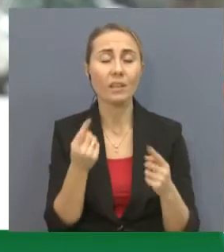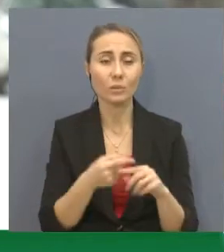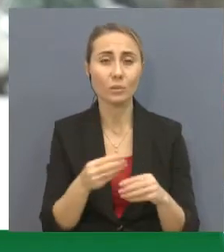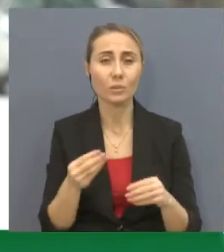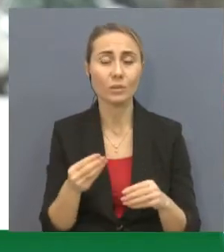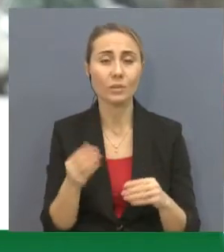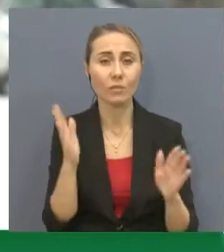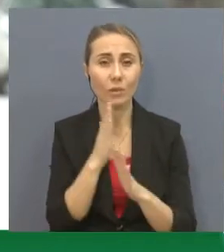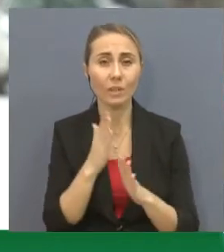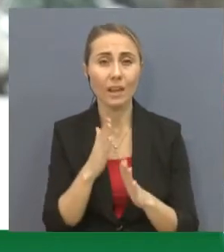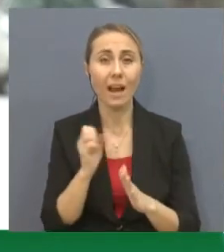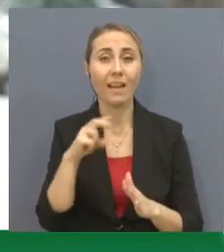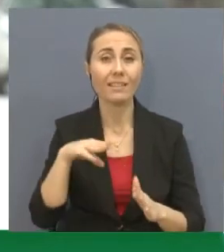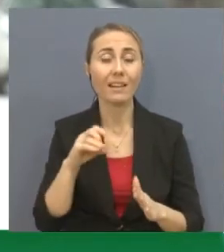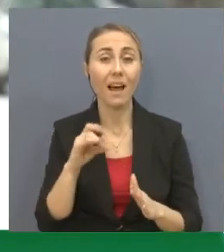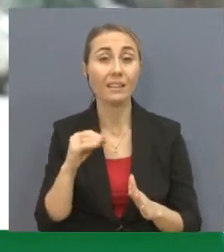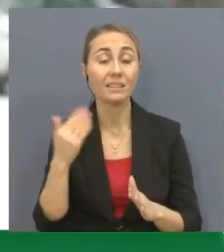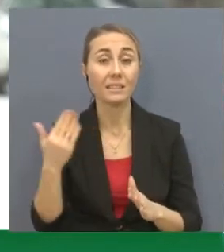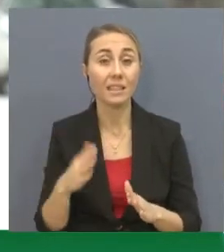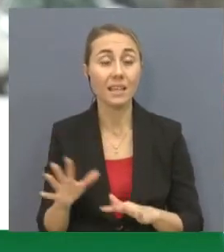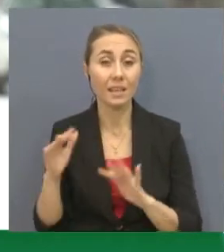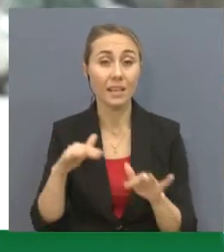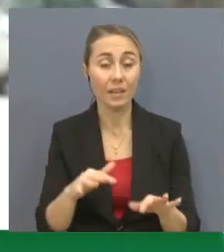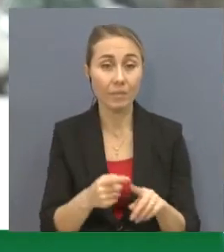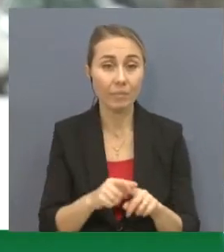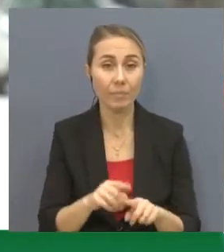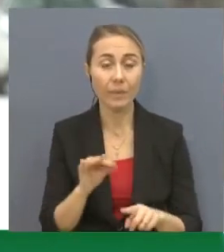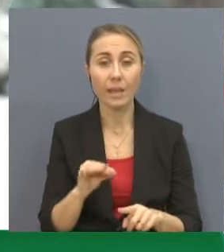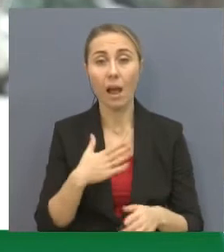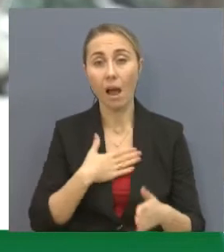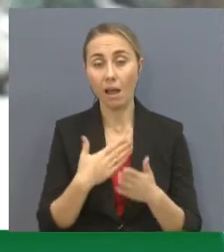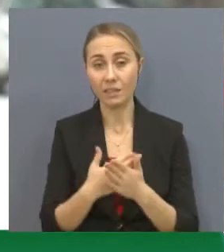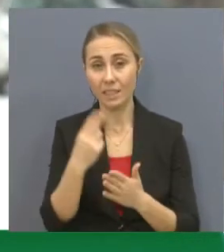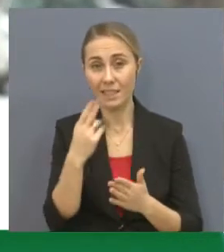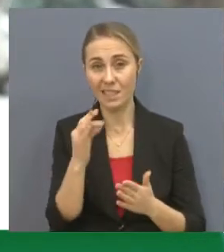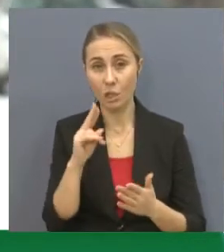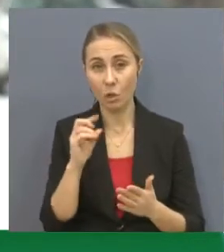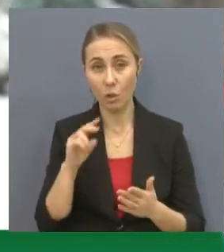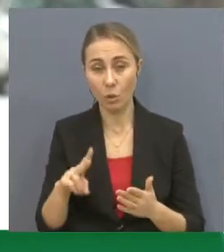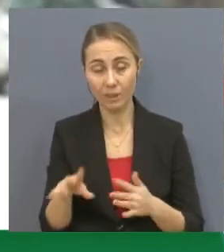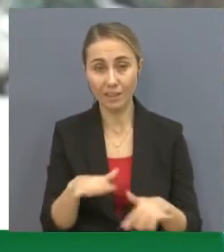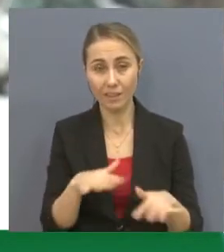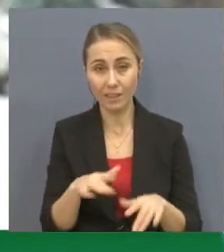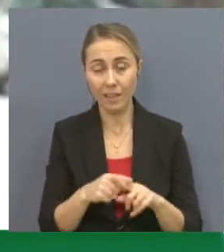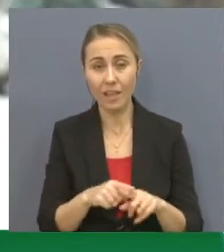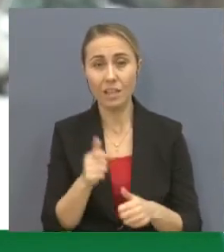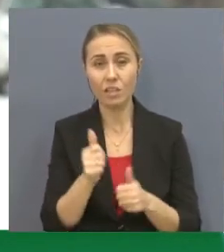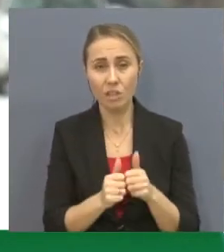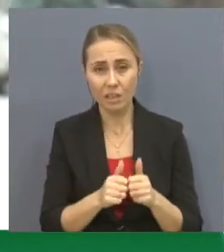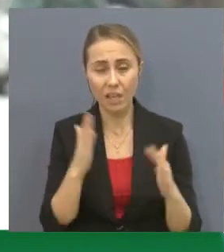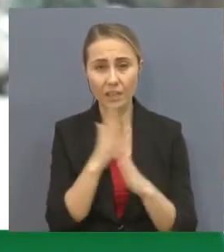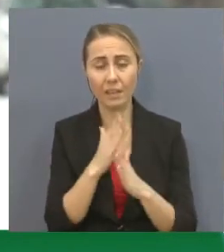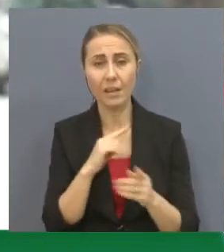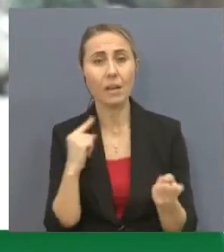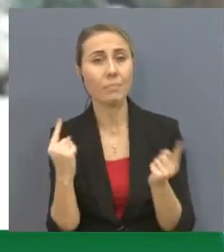районов атлантики приземном слое наблюдалось активная циклоническая деятельность и частое прохождение атмосферных фронтов